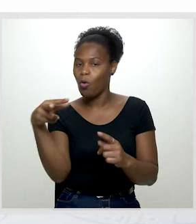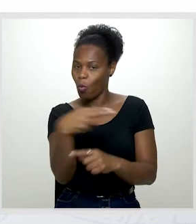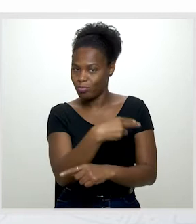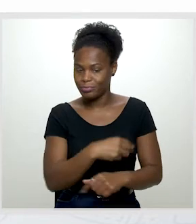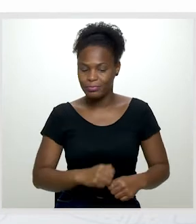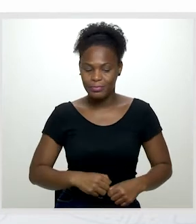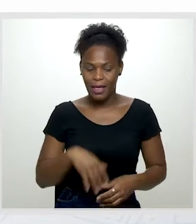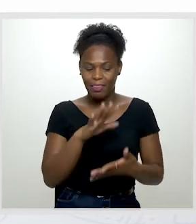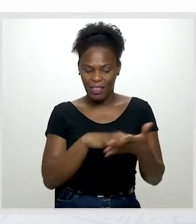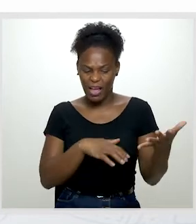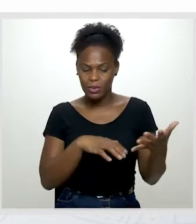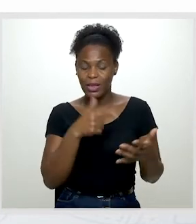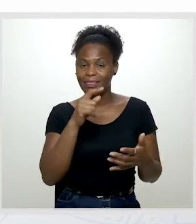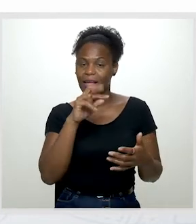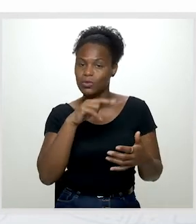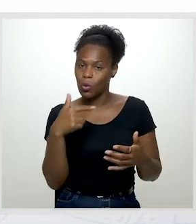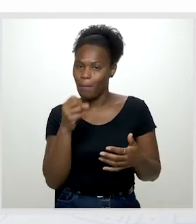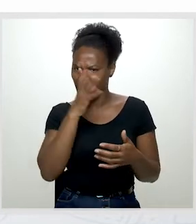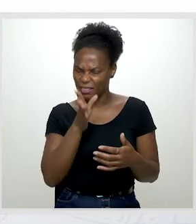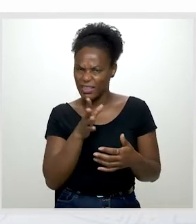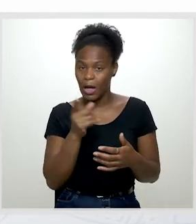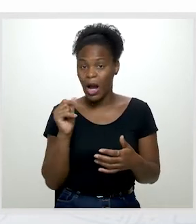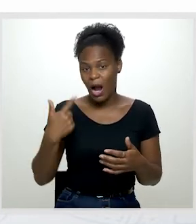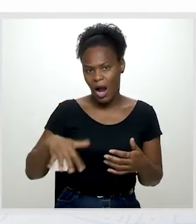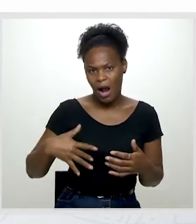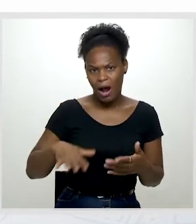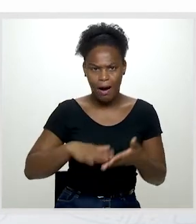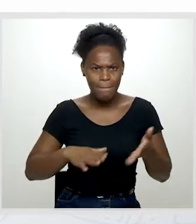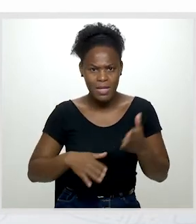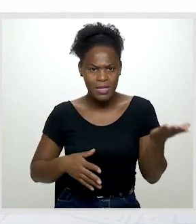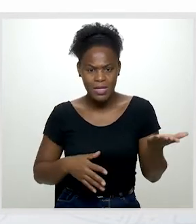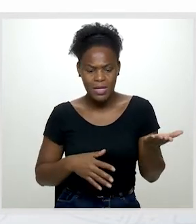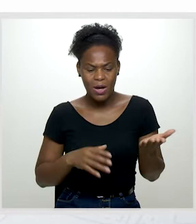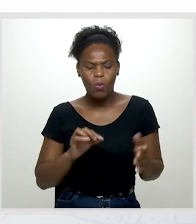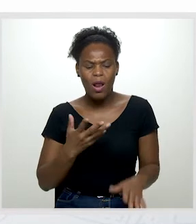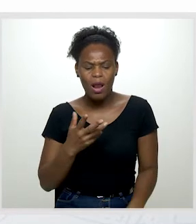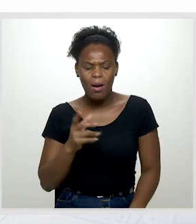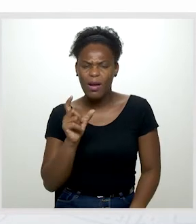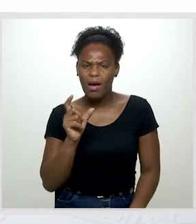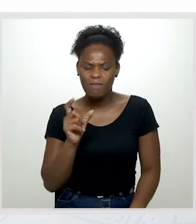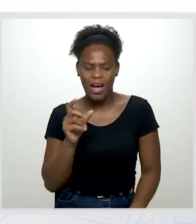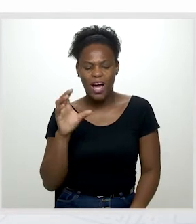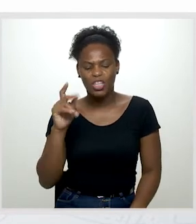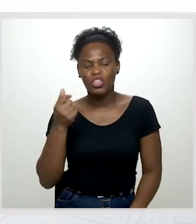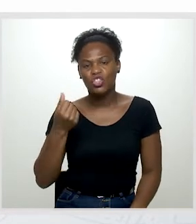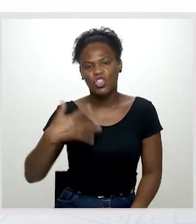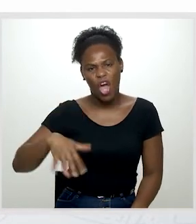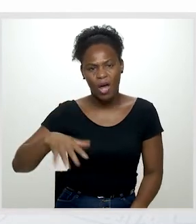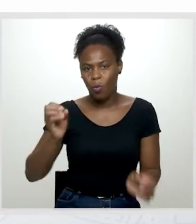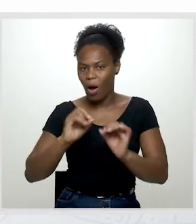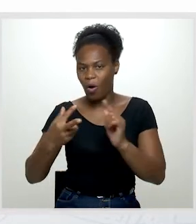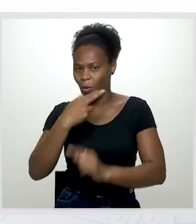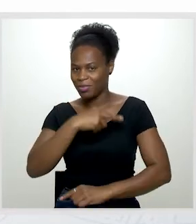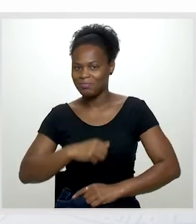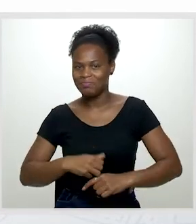Les textos, c'est pratique, cher, rapide. L'intrus ici, cher.